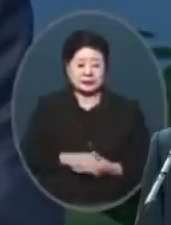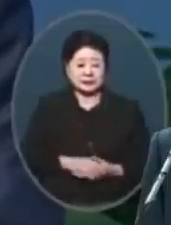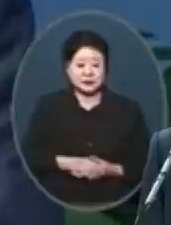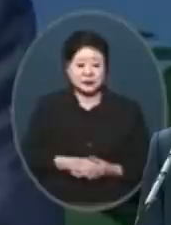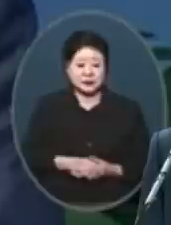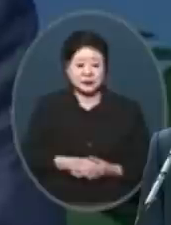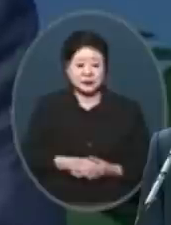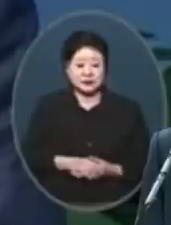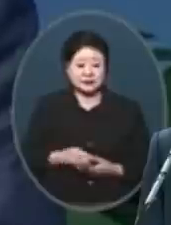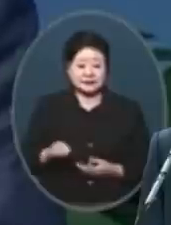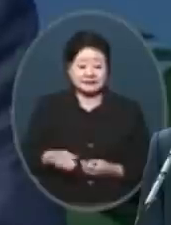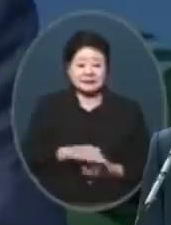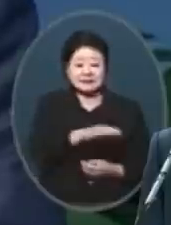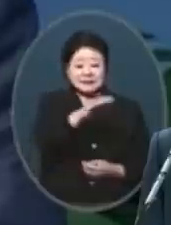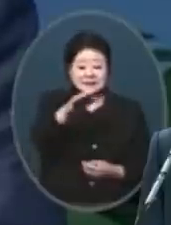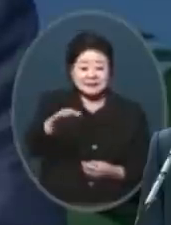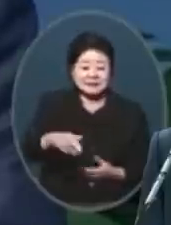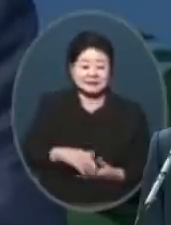우리